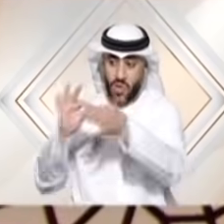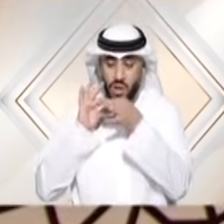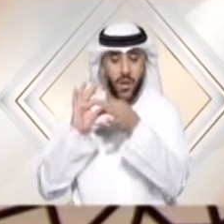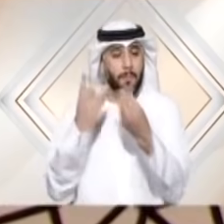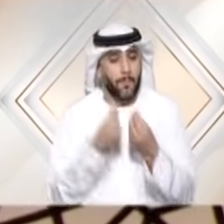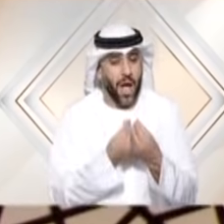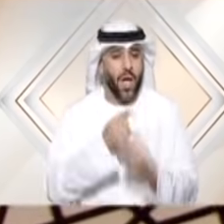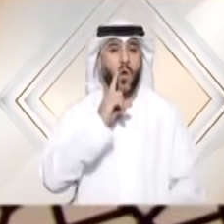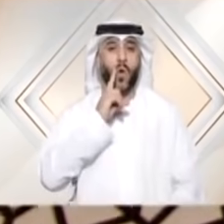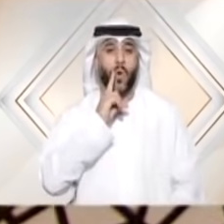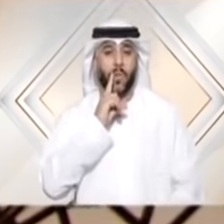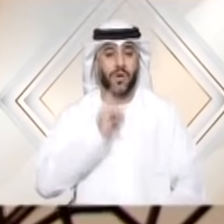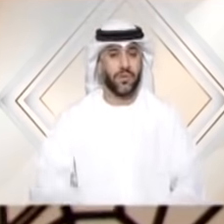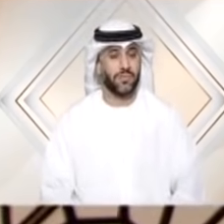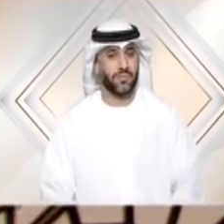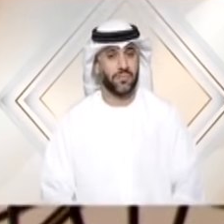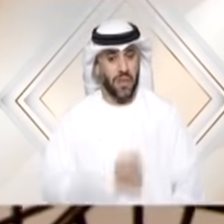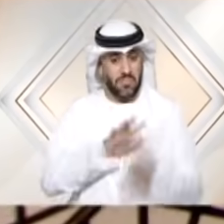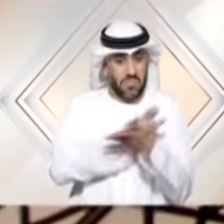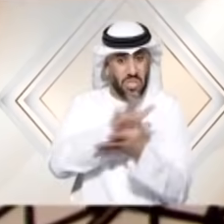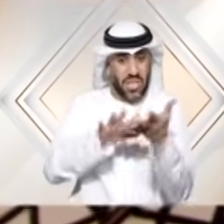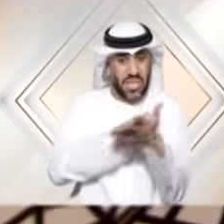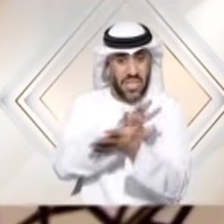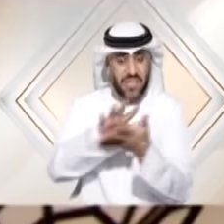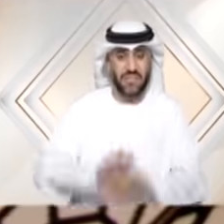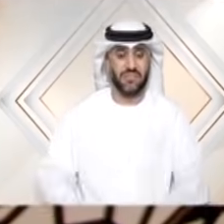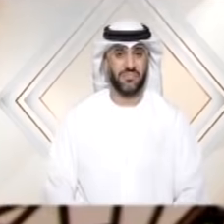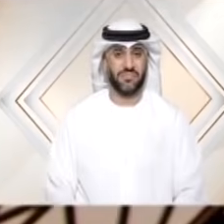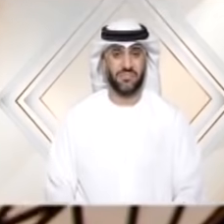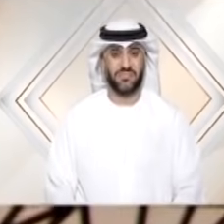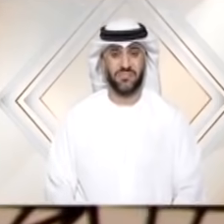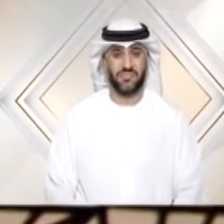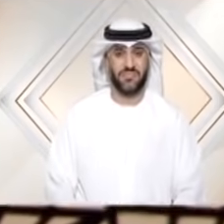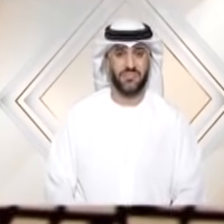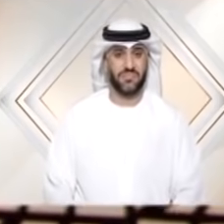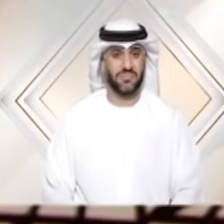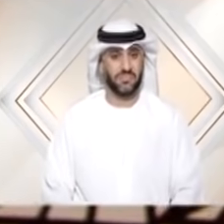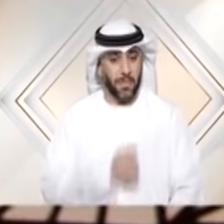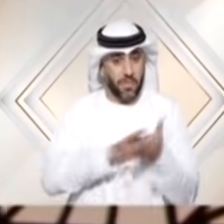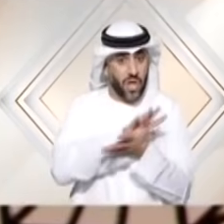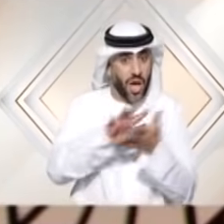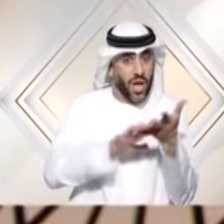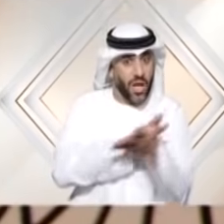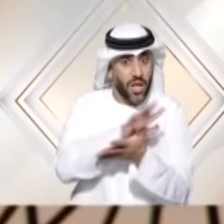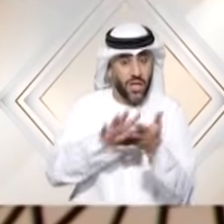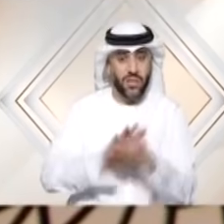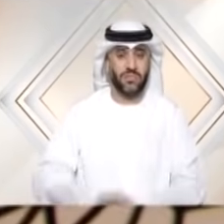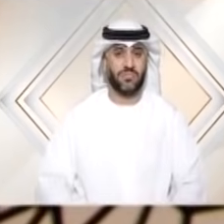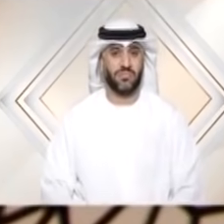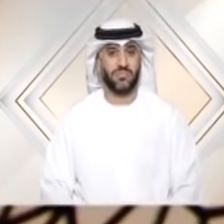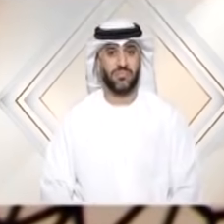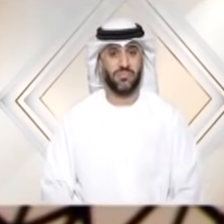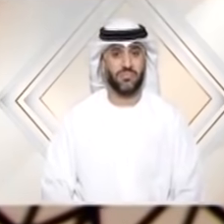شهر. طيب المهم بس المشكلة يا شيخ أنا قاعد أحس كل شيء يصير معاي مثلا اي مشكله احس